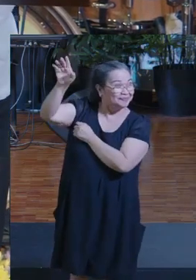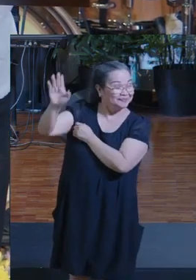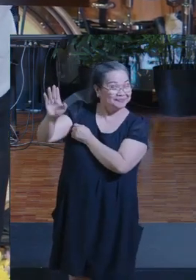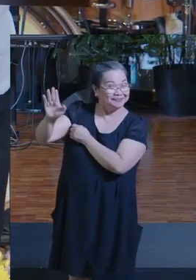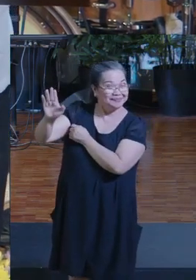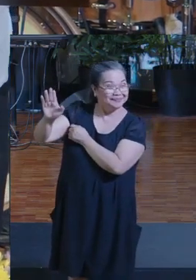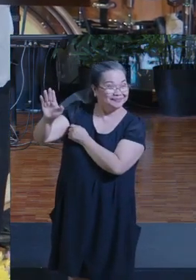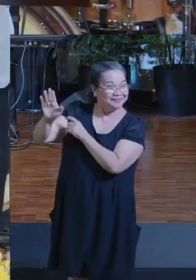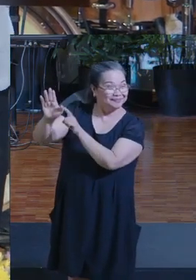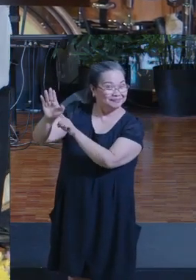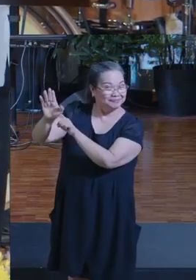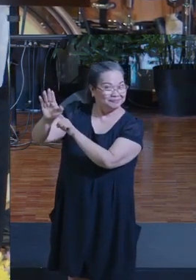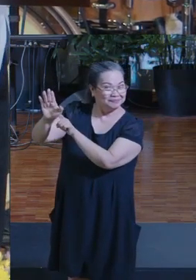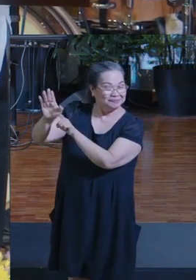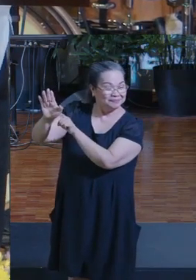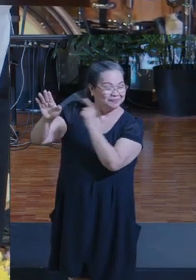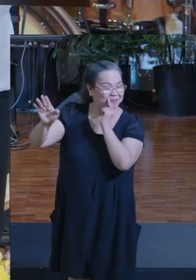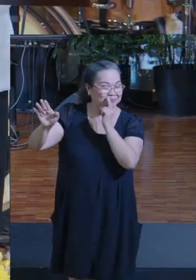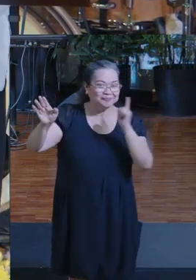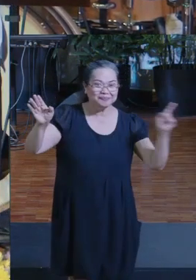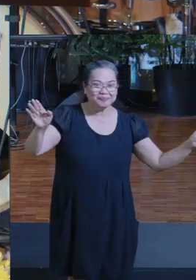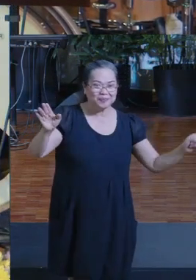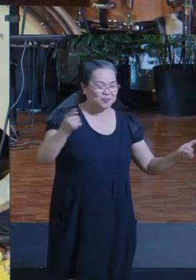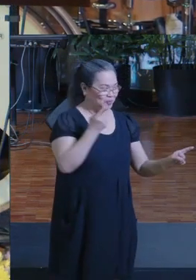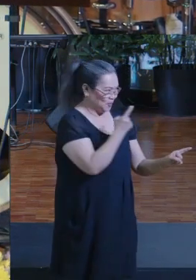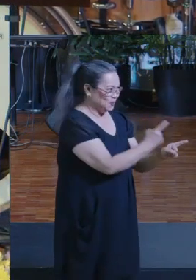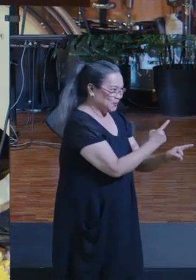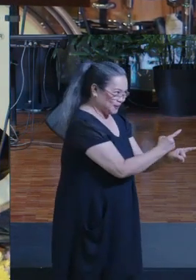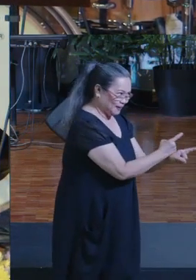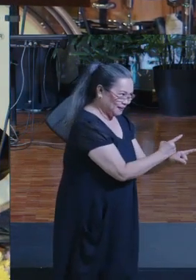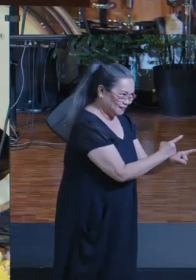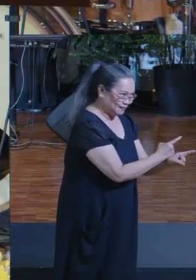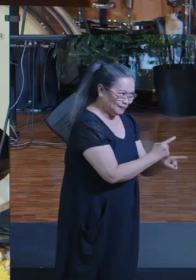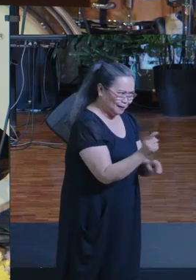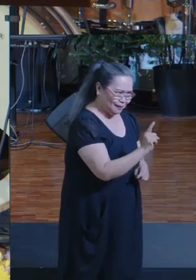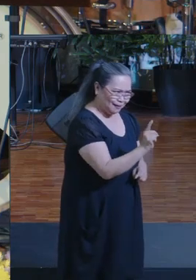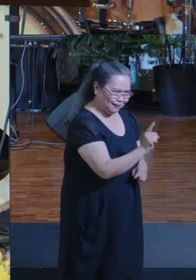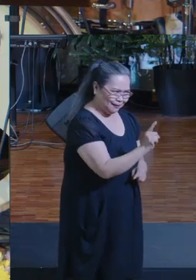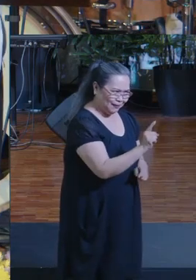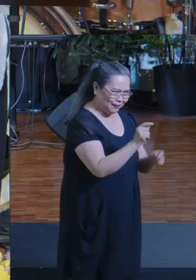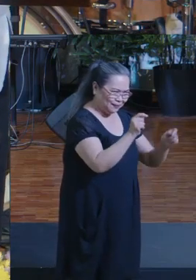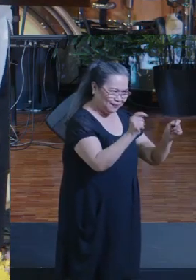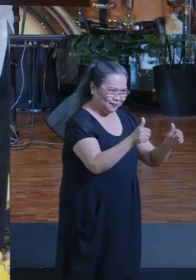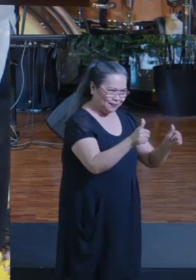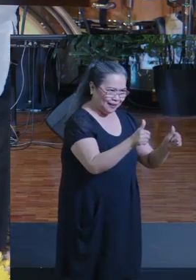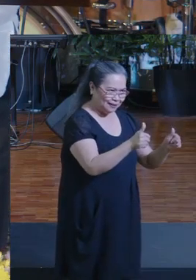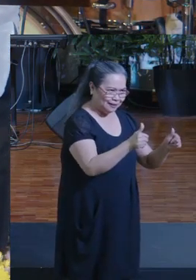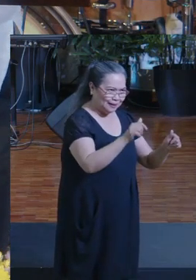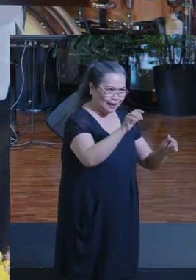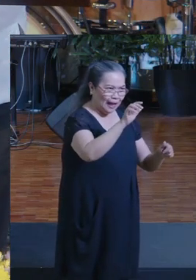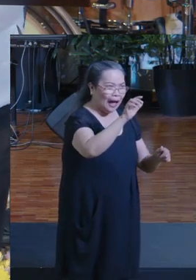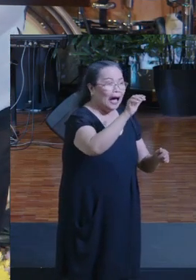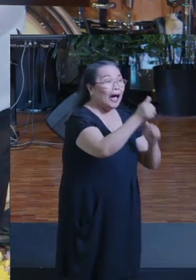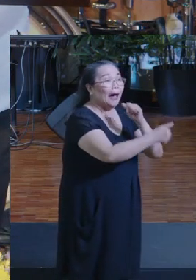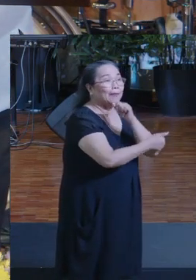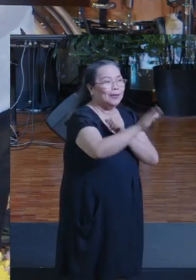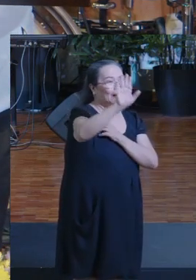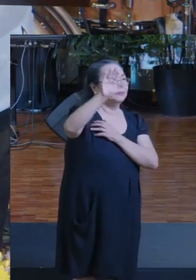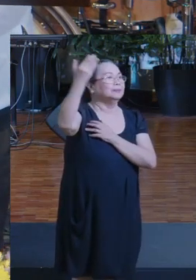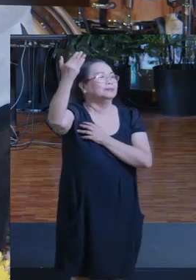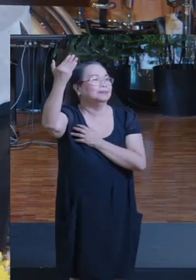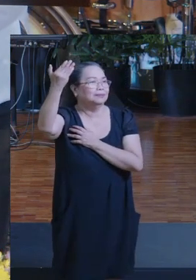believed God and it was counted to him as righteousness. Tignan niyo kung gaano siya kabilis nag-backslide. No? Verse